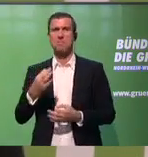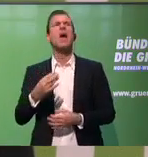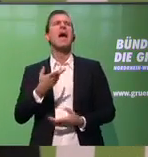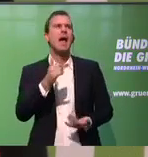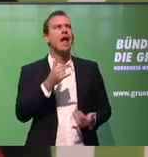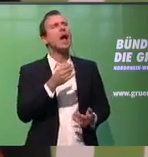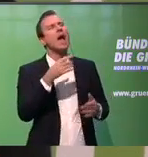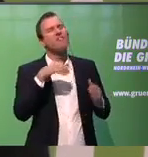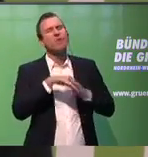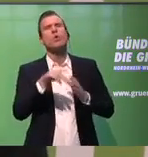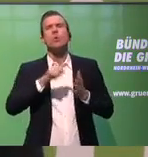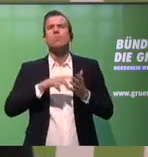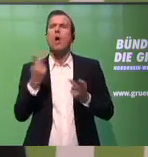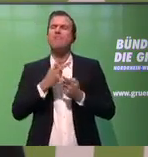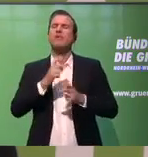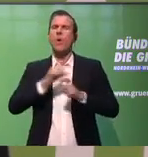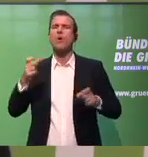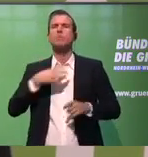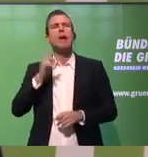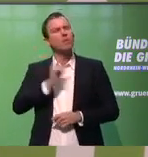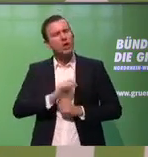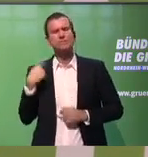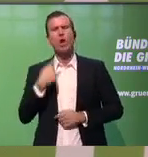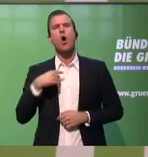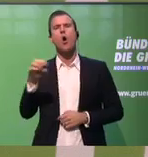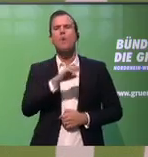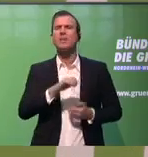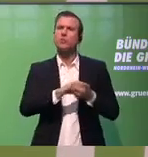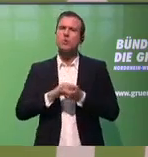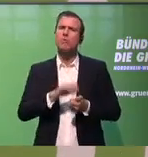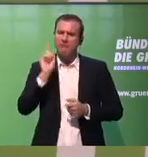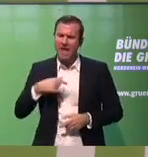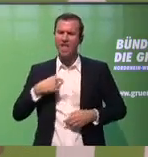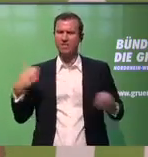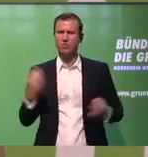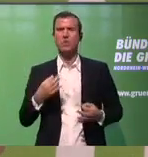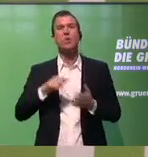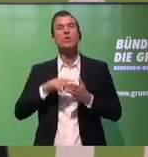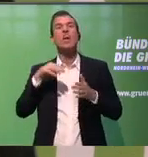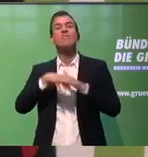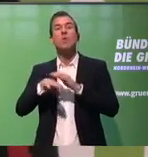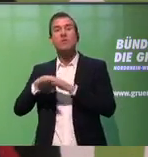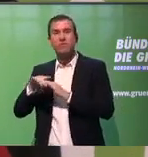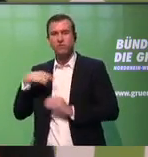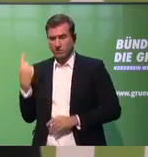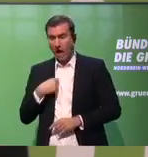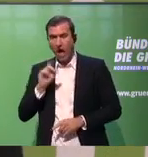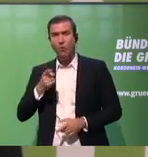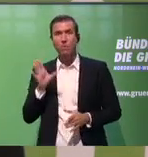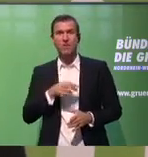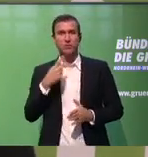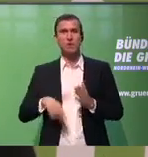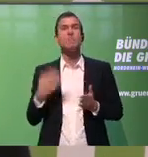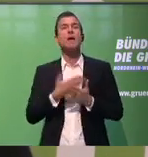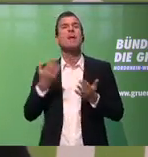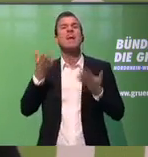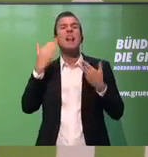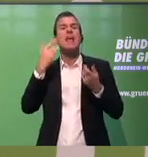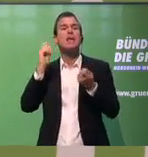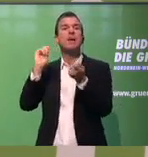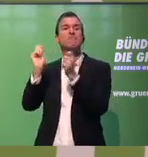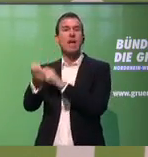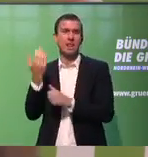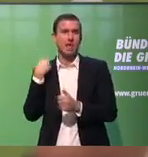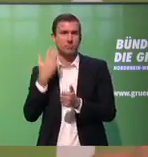Und ja, wir können da was machen als Europäische Union, weil wir tragen nämlich auch dazu bei, zu den Fluchtursachen. Ich habe schon Klimawandel erwähnt,